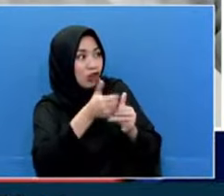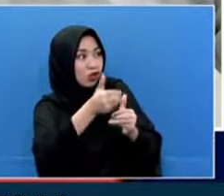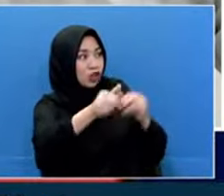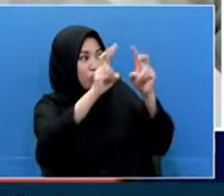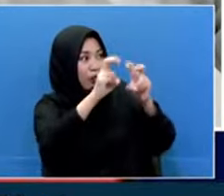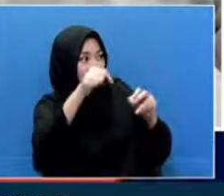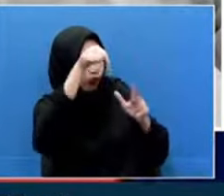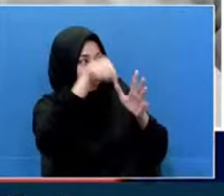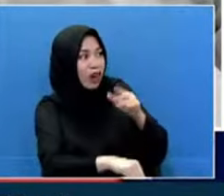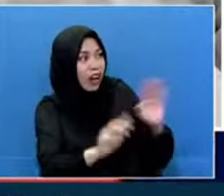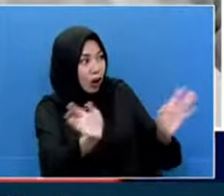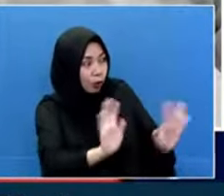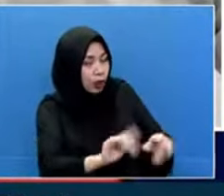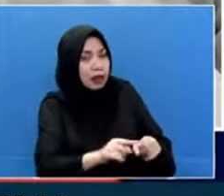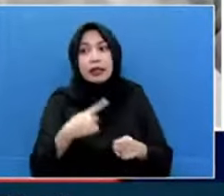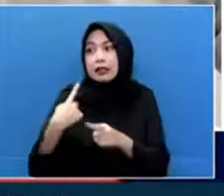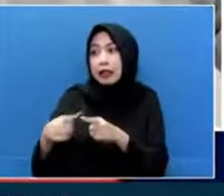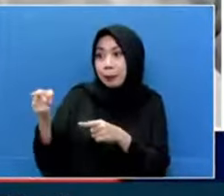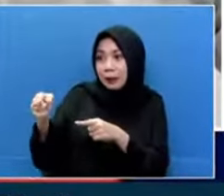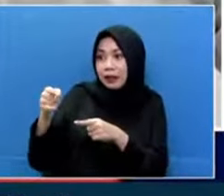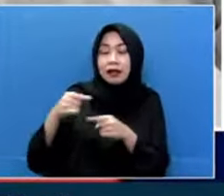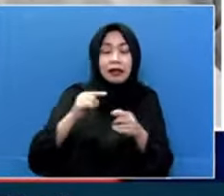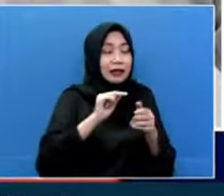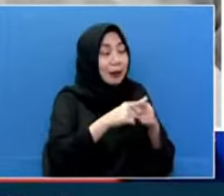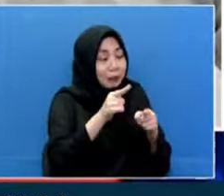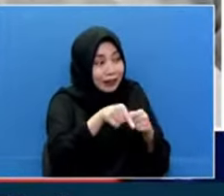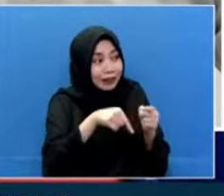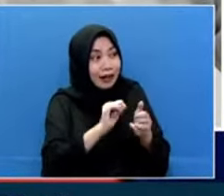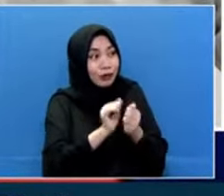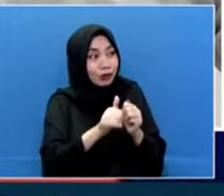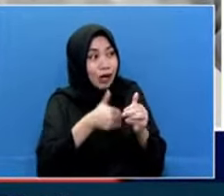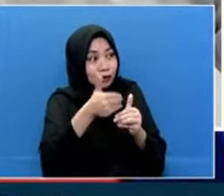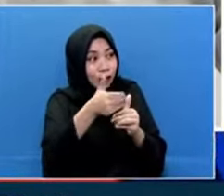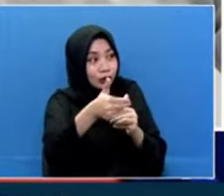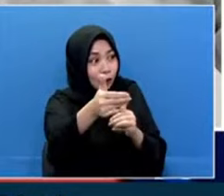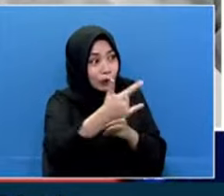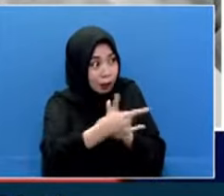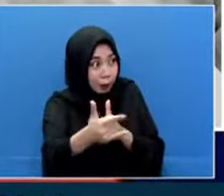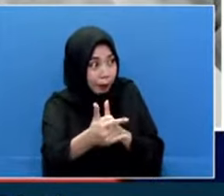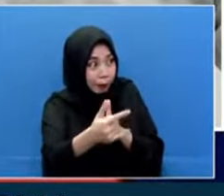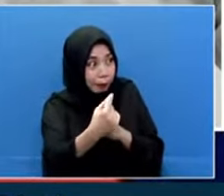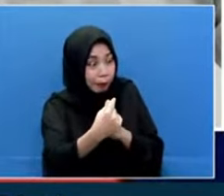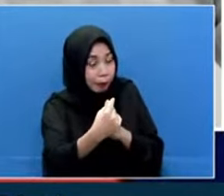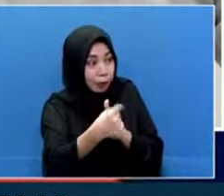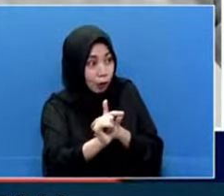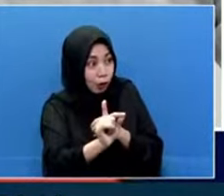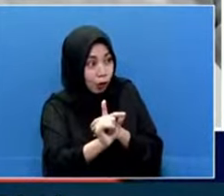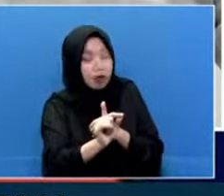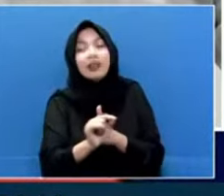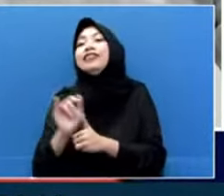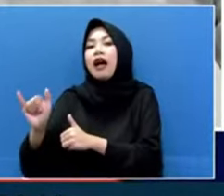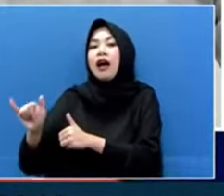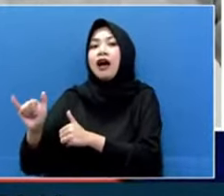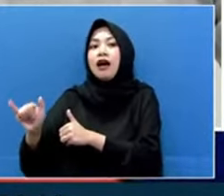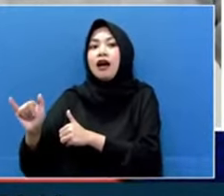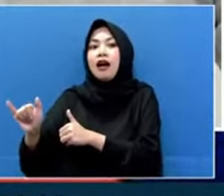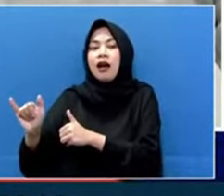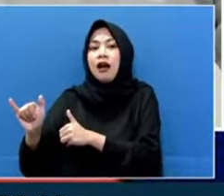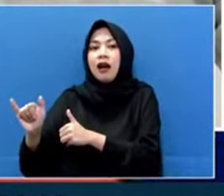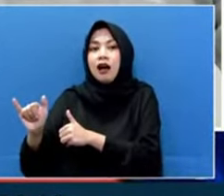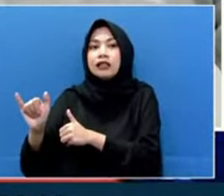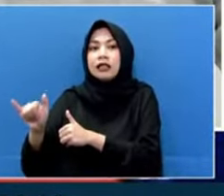menangkap bahwa pemeriksaan tetap diteruskan ya Pak ya laporan terus dilakukan ya lanjutkan Iya